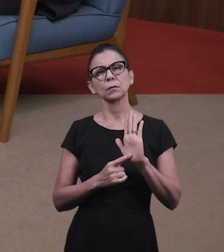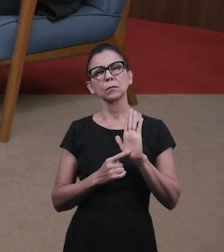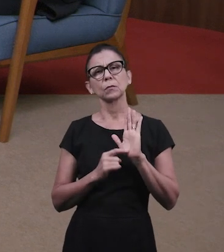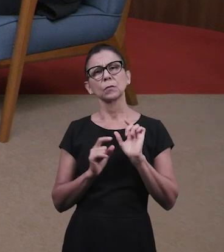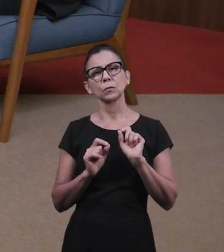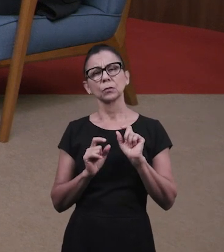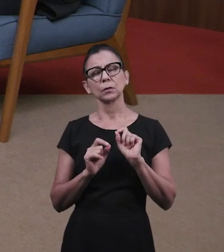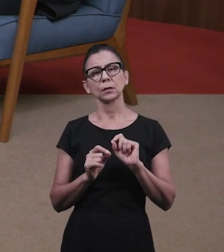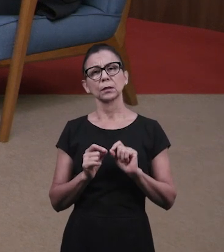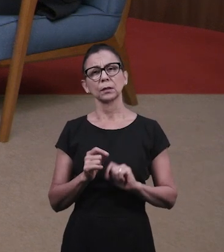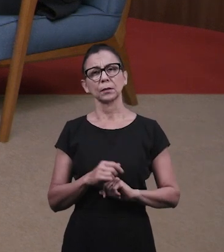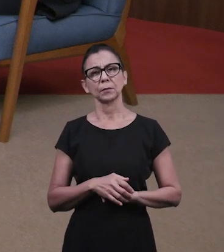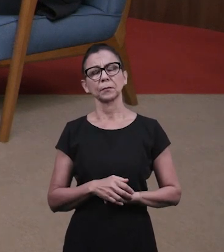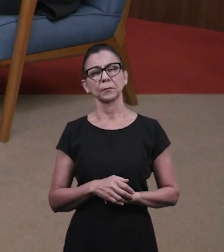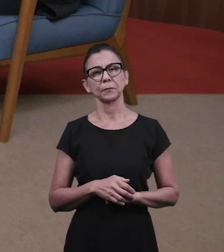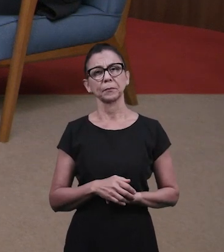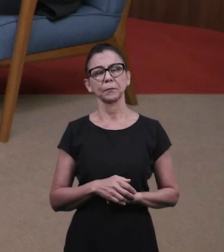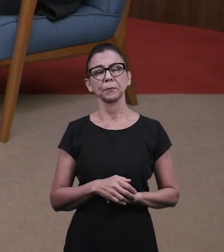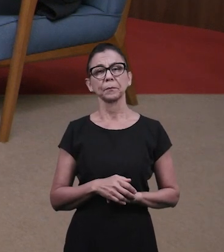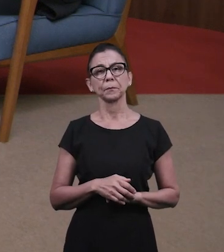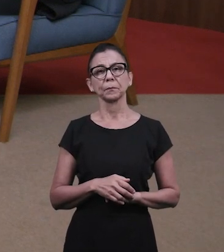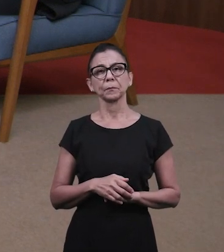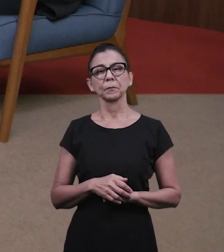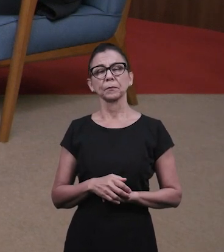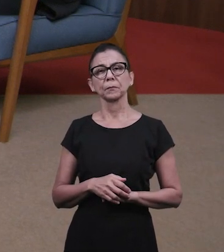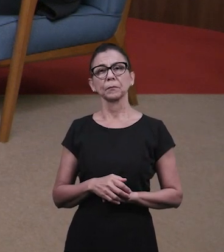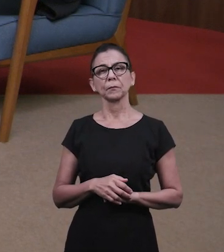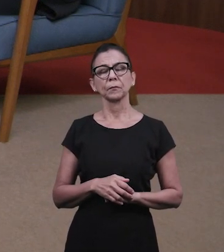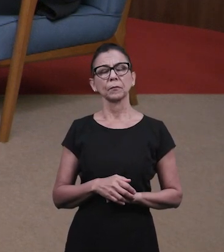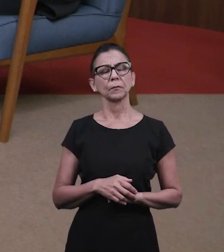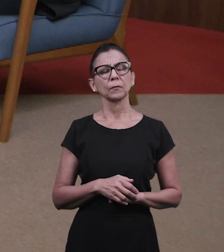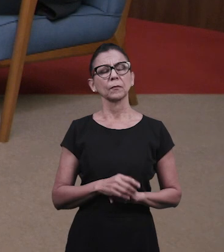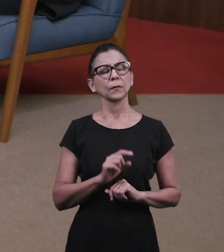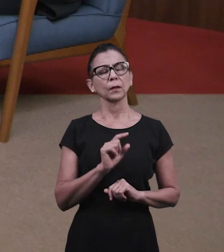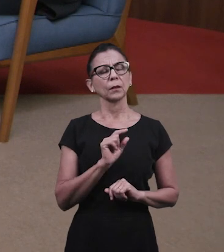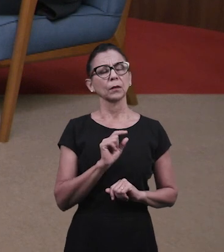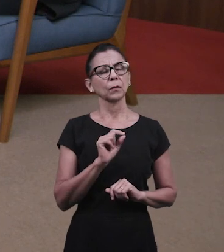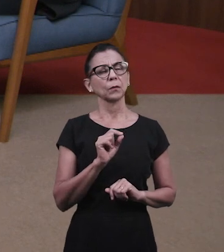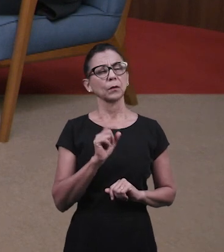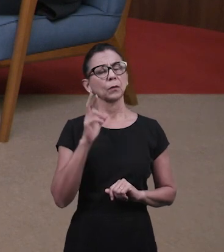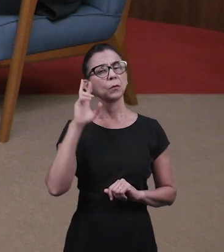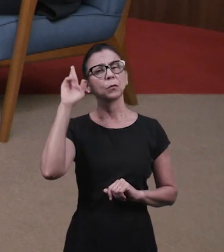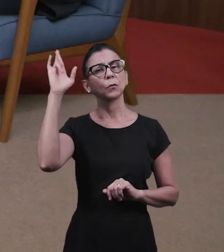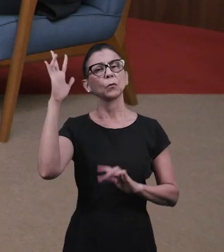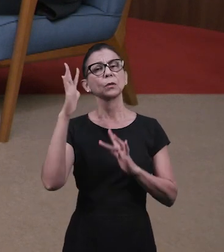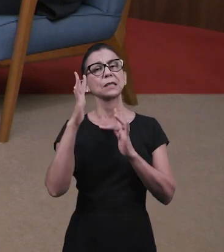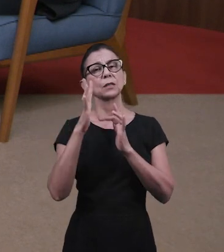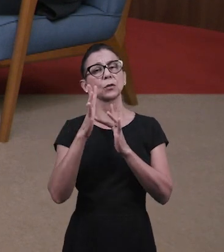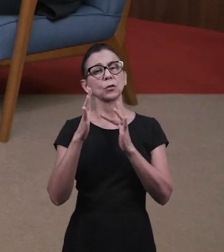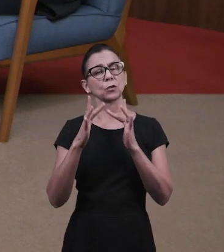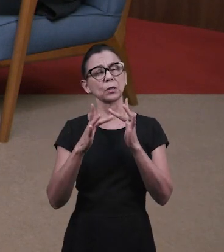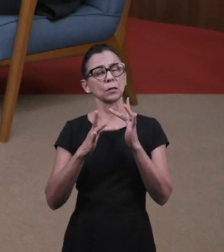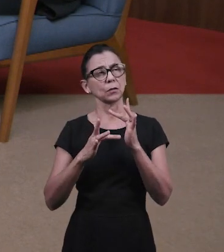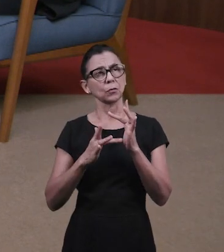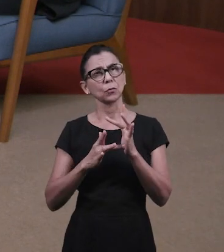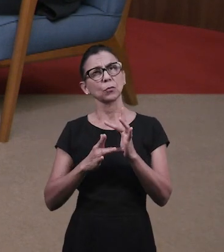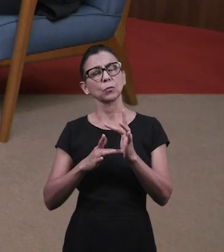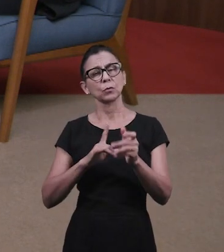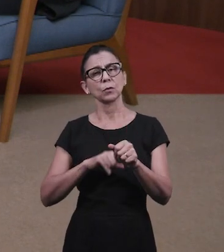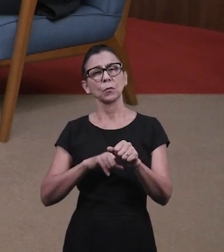attire l'attention pour cela. Ils sont connus comme les paraboles du royaume. Ce que le Seigneur Jésus, quand il transmet, quand